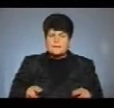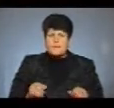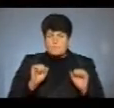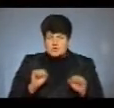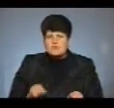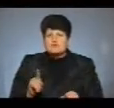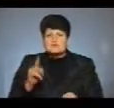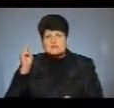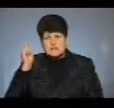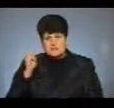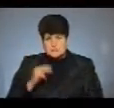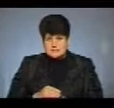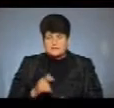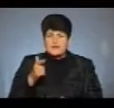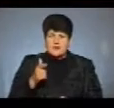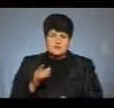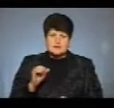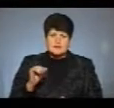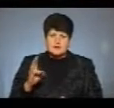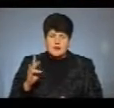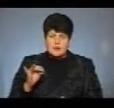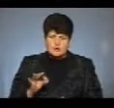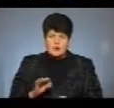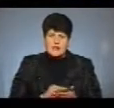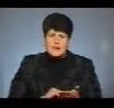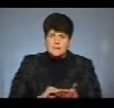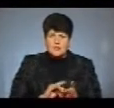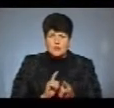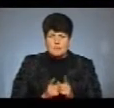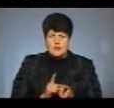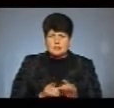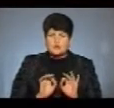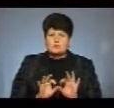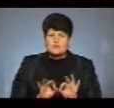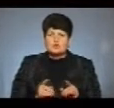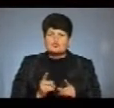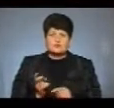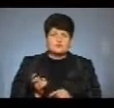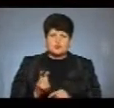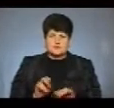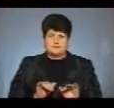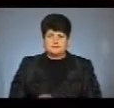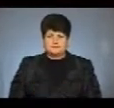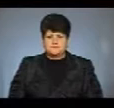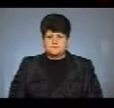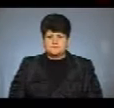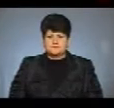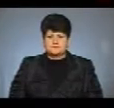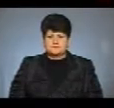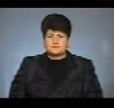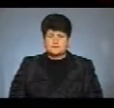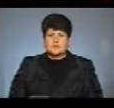навчитися. Ганна Свинаренко – репетитор і перекладач. Розповідає, чому відвідує Захід.